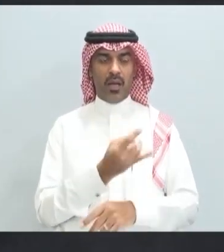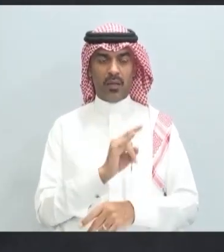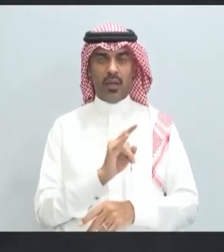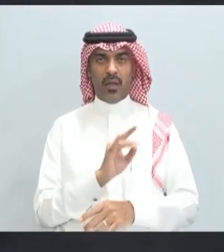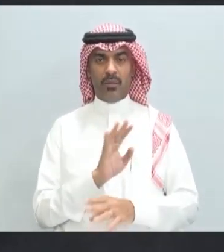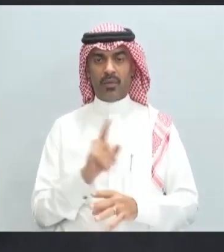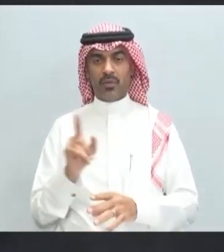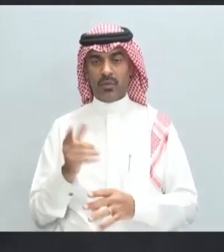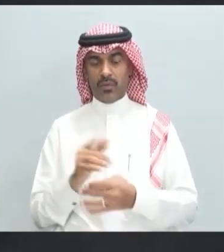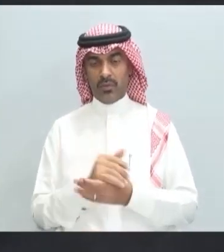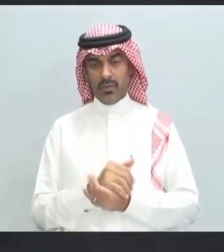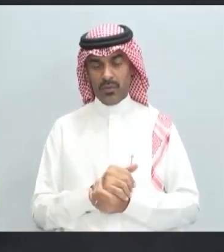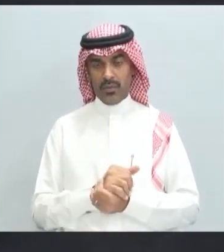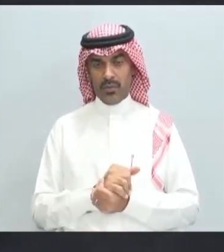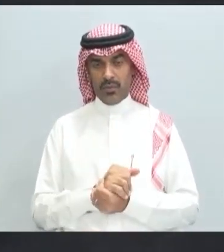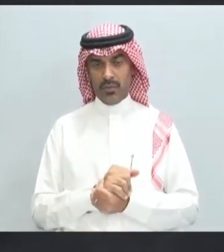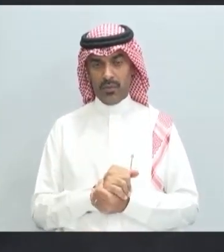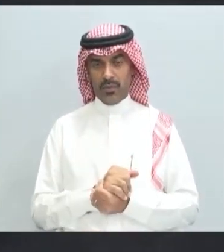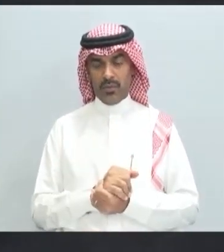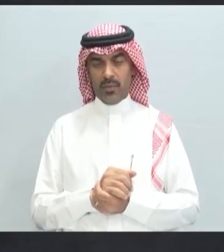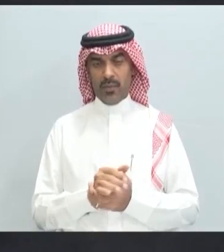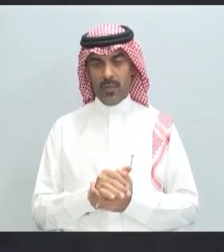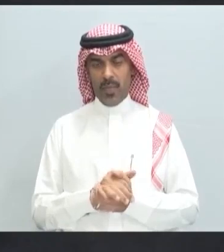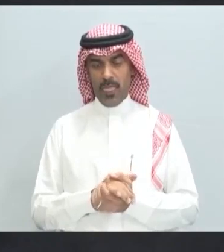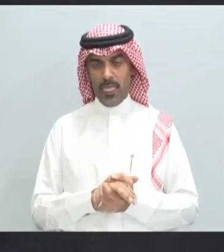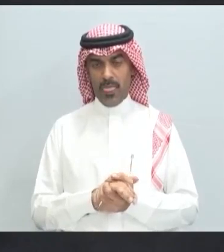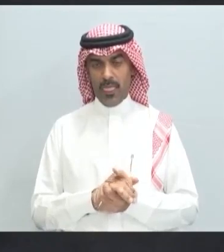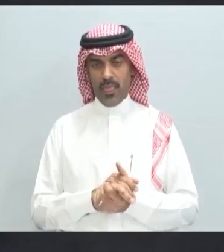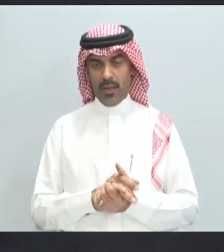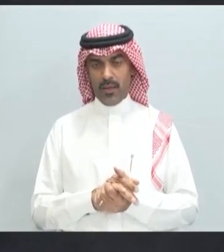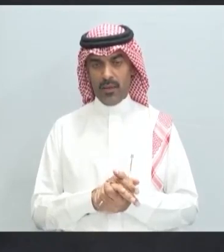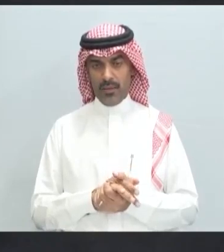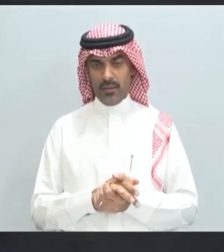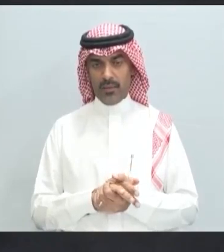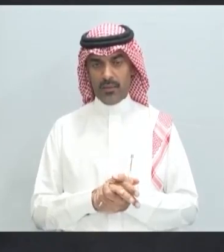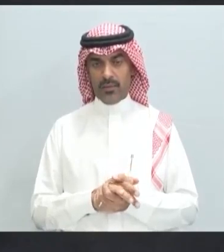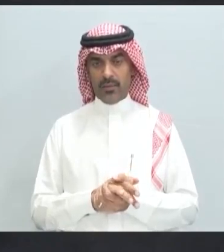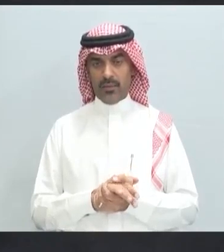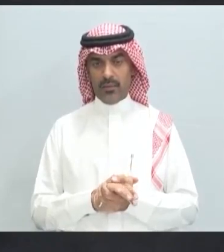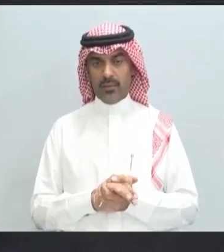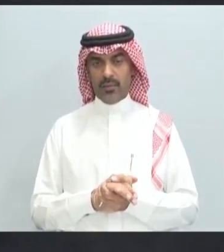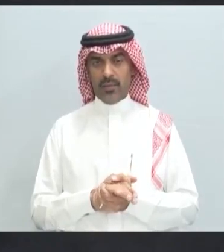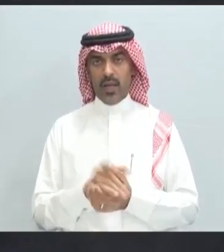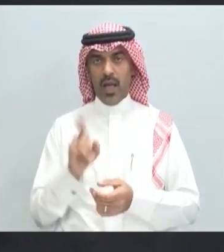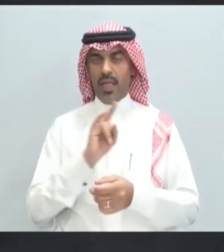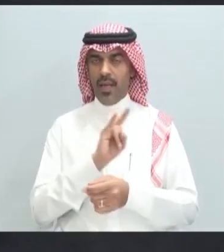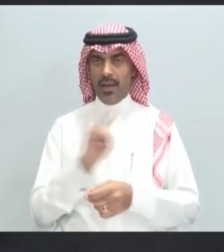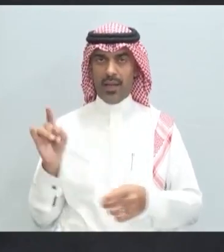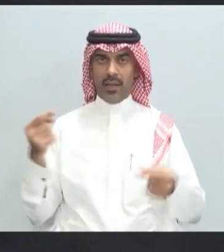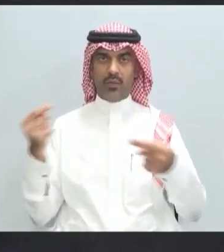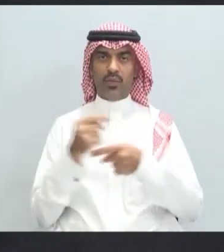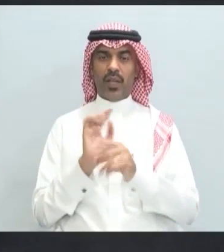واحده فيها ان العدد يقبل القسمه على 5 ويقبل القسمه على 10 في نفس الوقت صارت الحادثتان غير